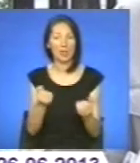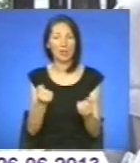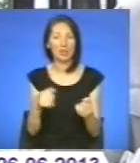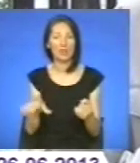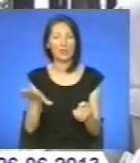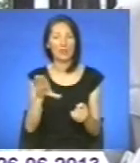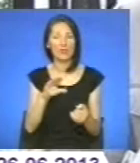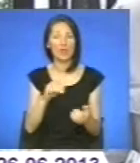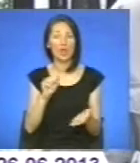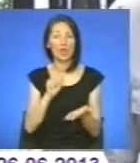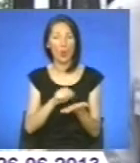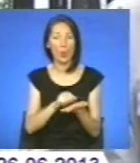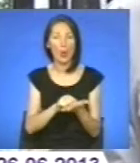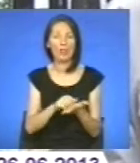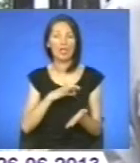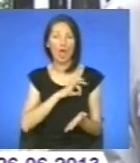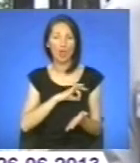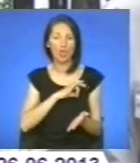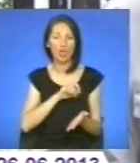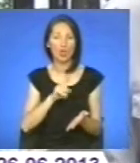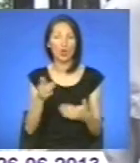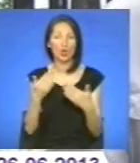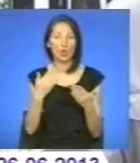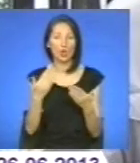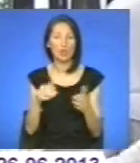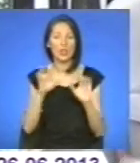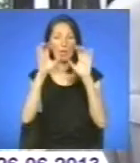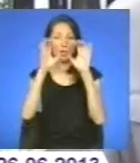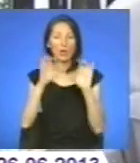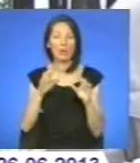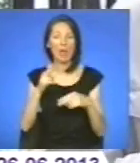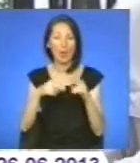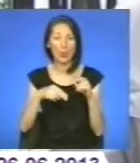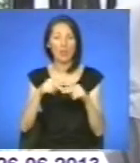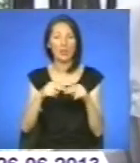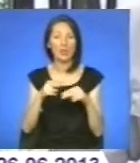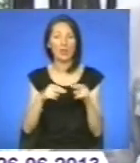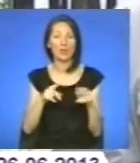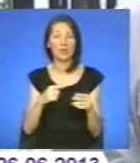всі документи юридичні, що стосуються законності будівництва